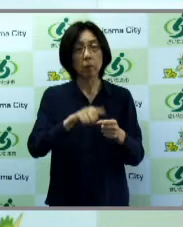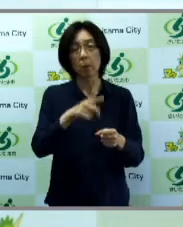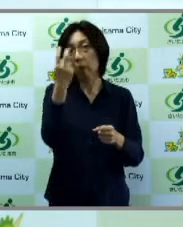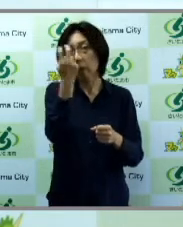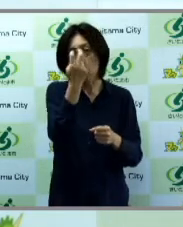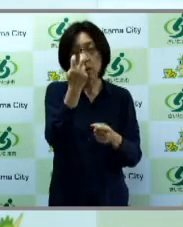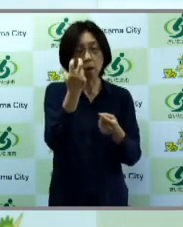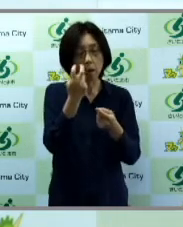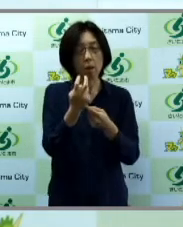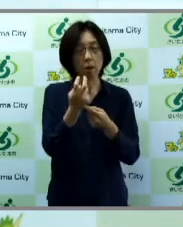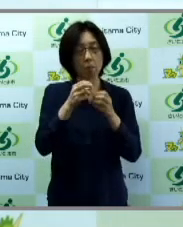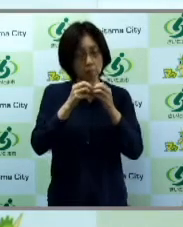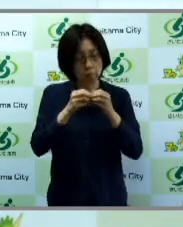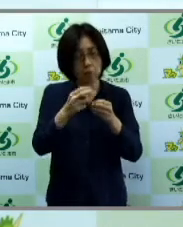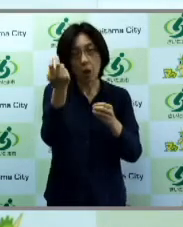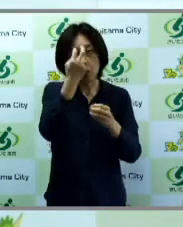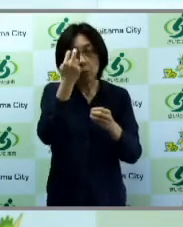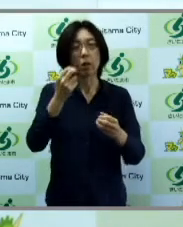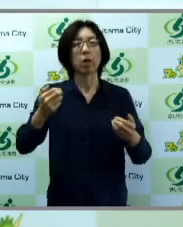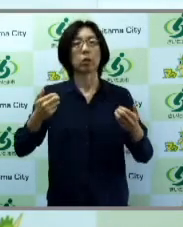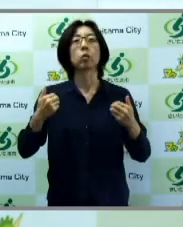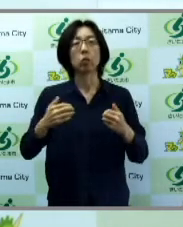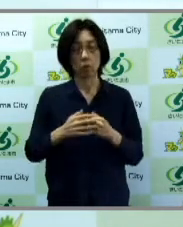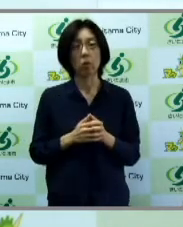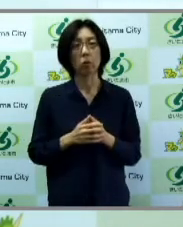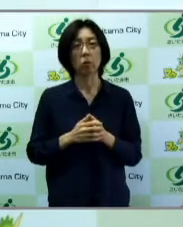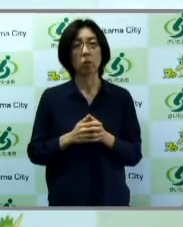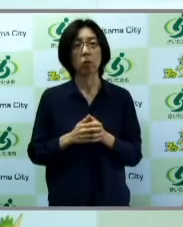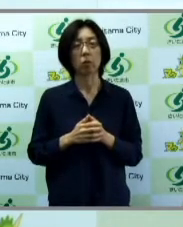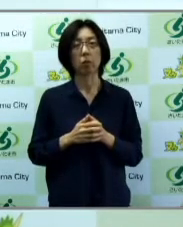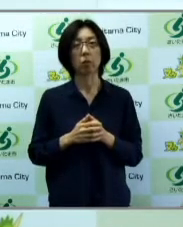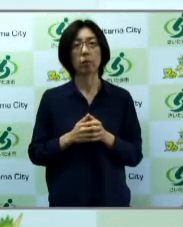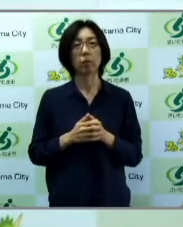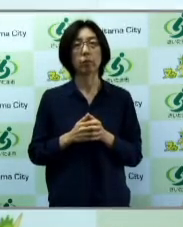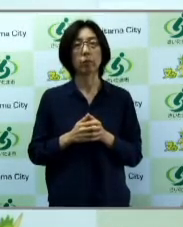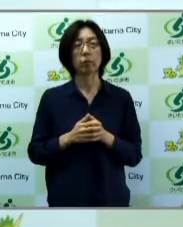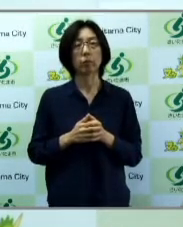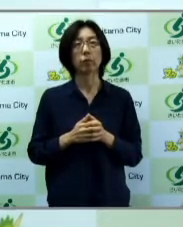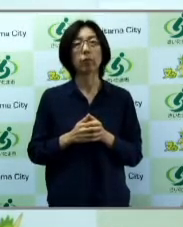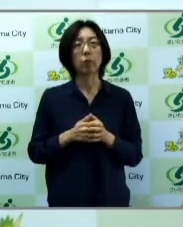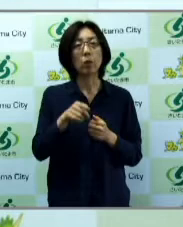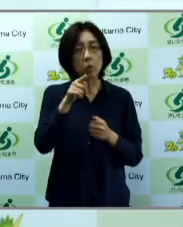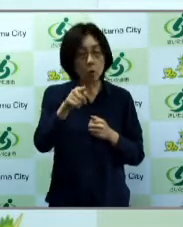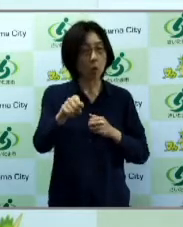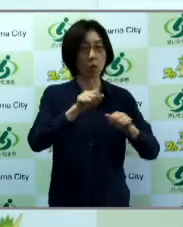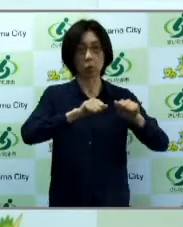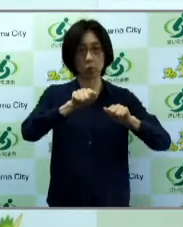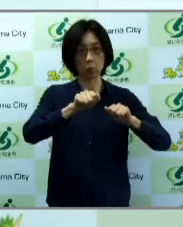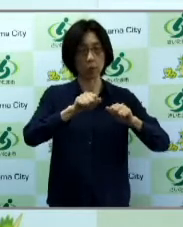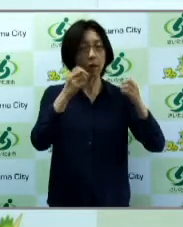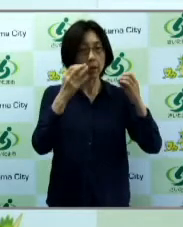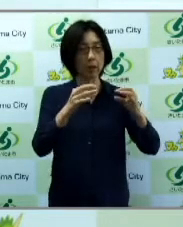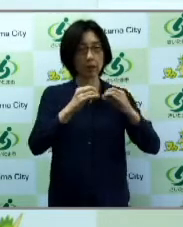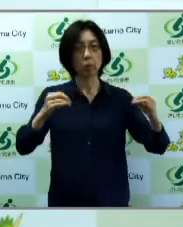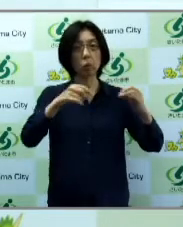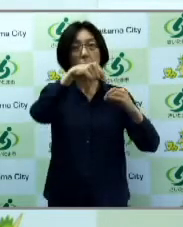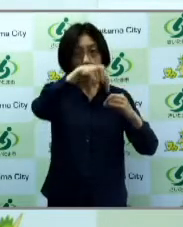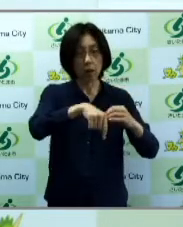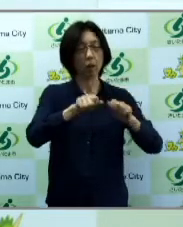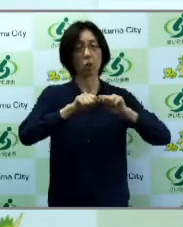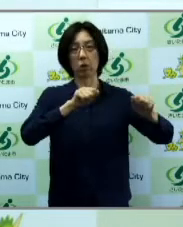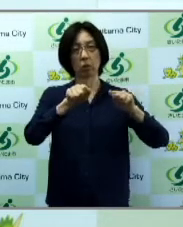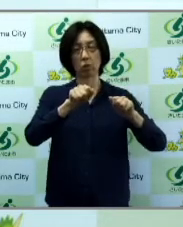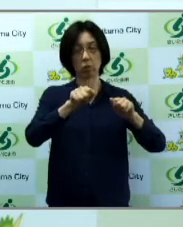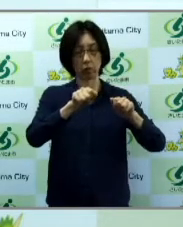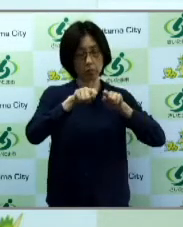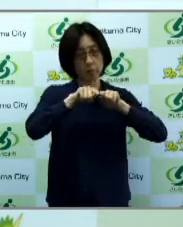より積極的な予防対策ということについても取り組んでいくことが必要ではないかということで、そうい